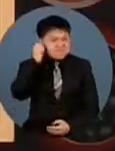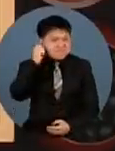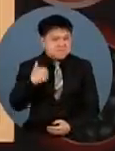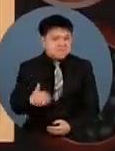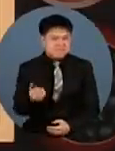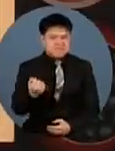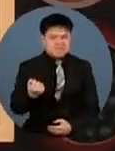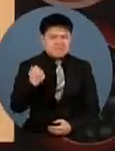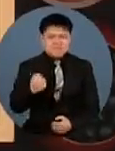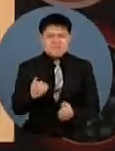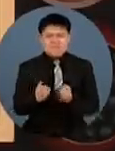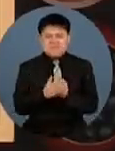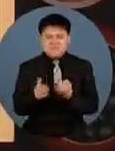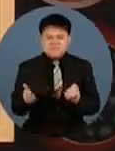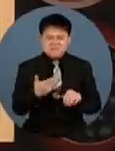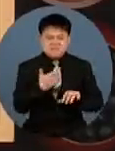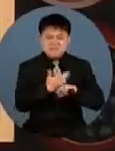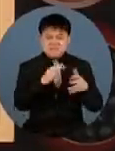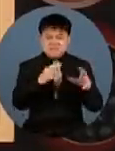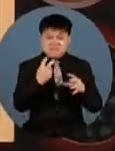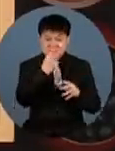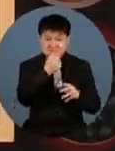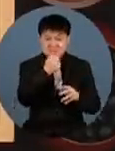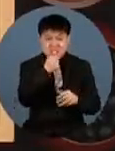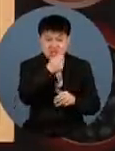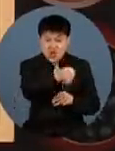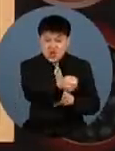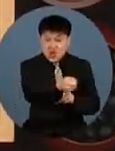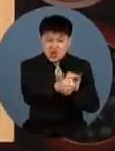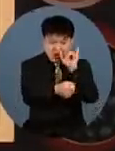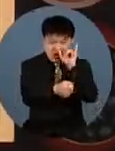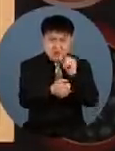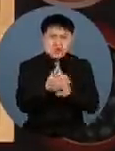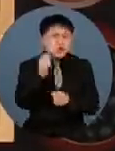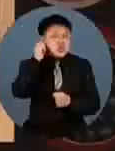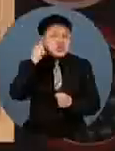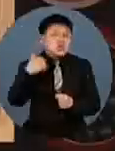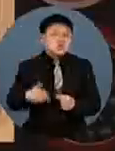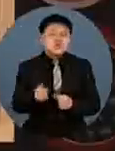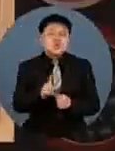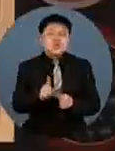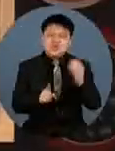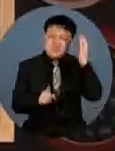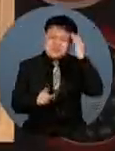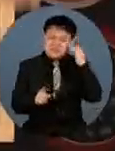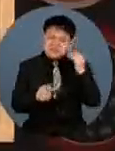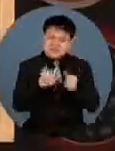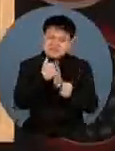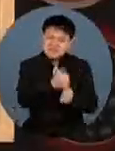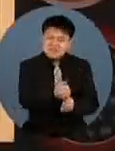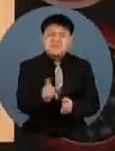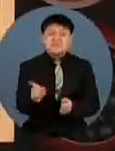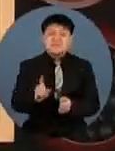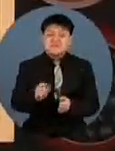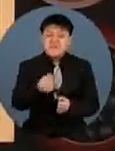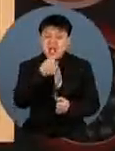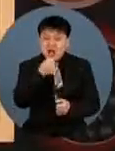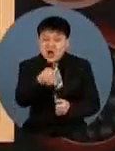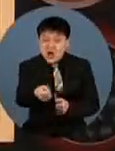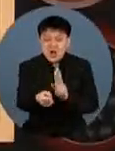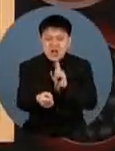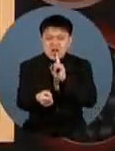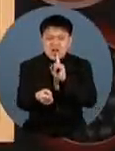위빈 감독에게 또 인터뷰를 했었죠, 그때요. 그렇죠. 네. 중국이 한국을 이제 이긴 것이 아니냐 이렇게 인터뷰를